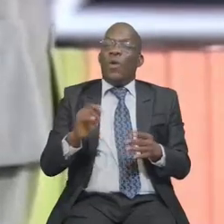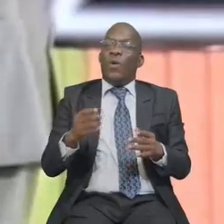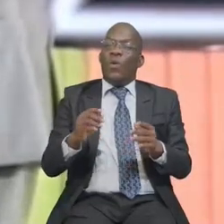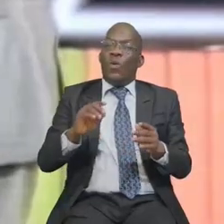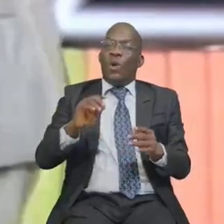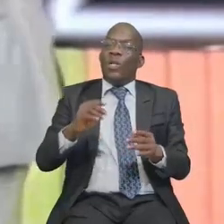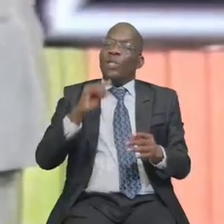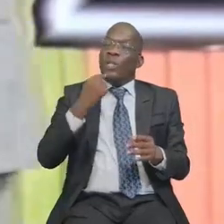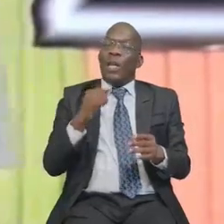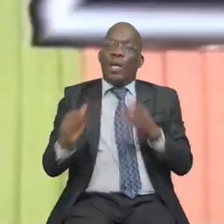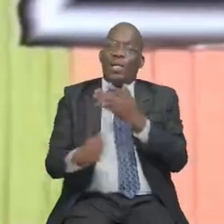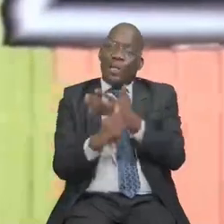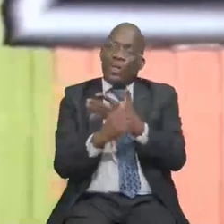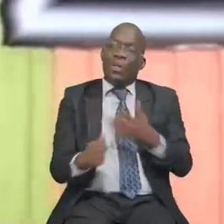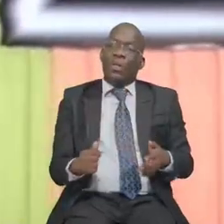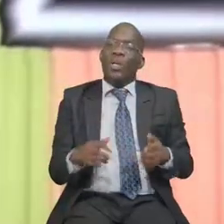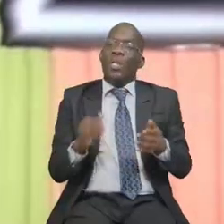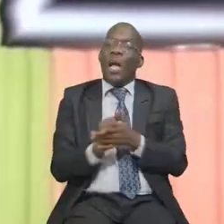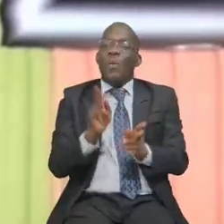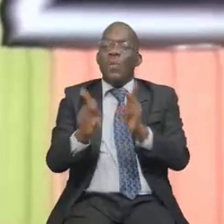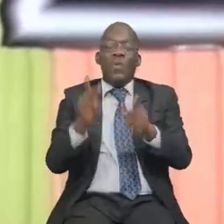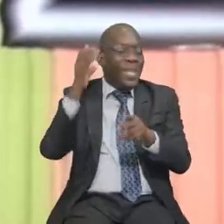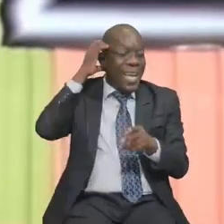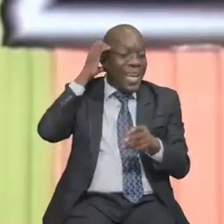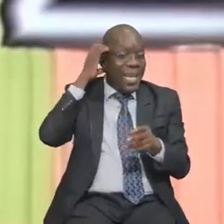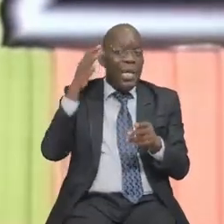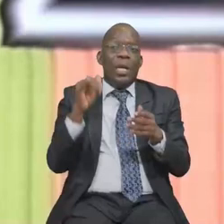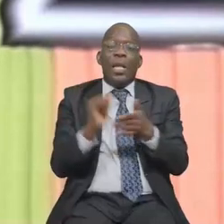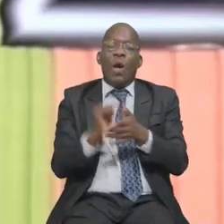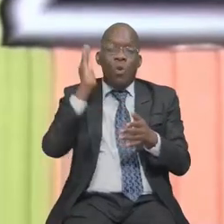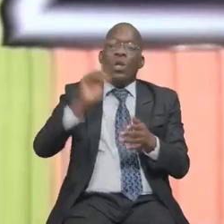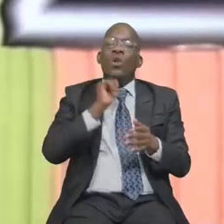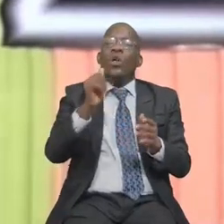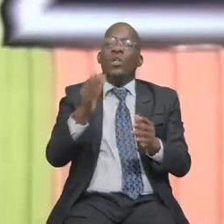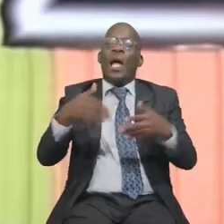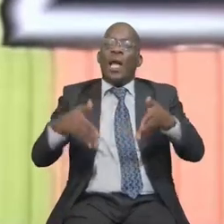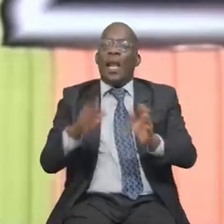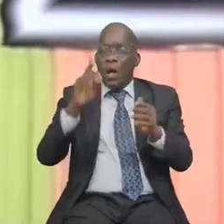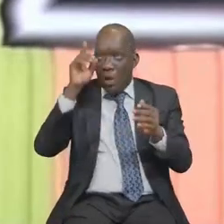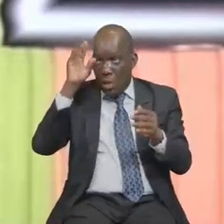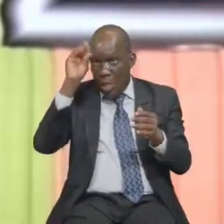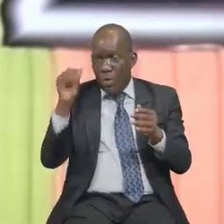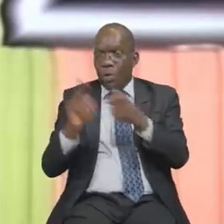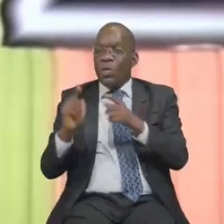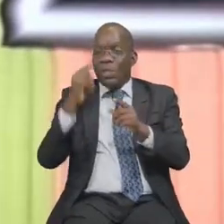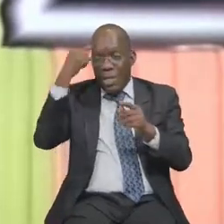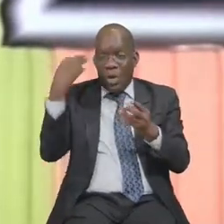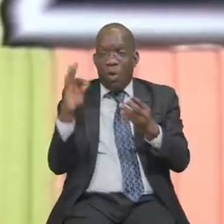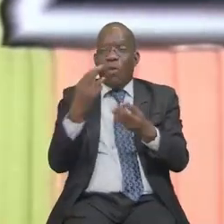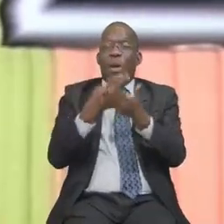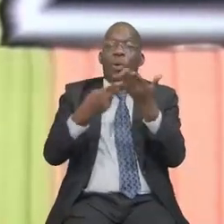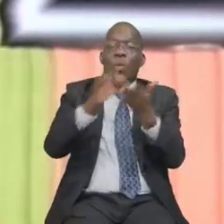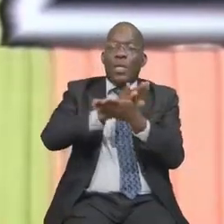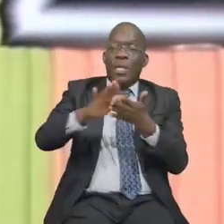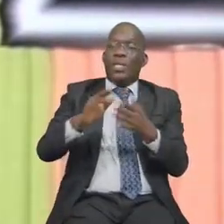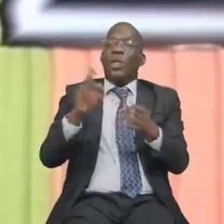l'entendre, au lieu de penser au ciel, au lieu de penser à la sainteté, au lieu de penser à comment être plus